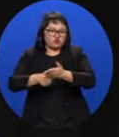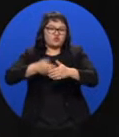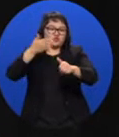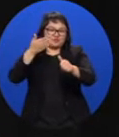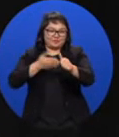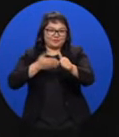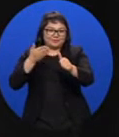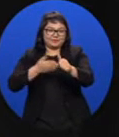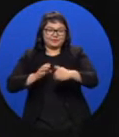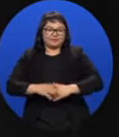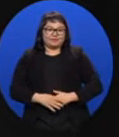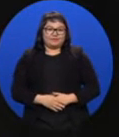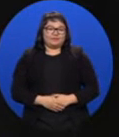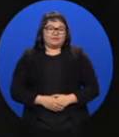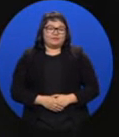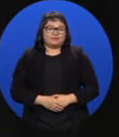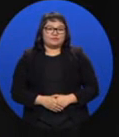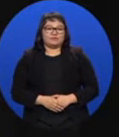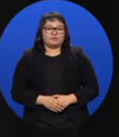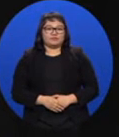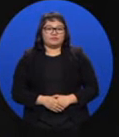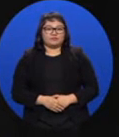간곡히 부탁드리겠습니다.